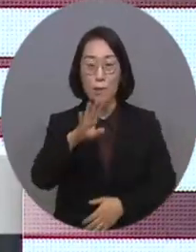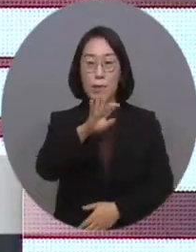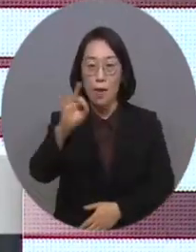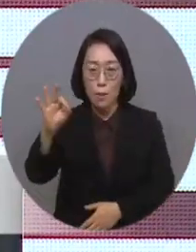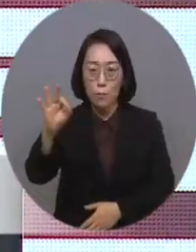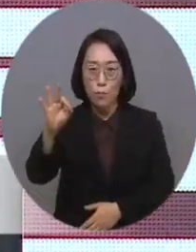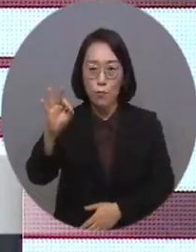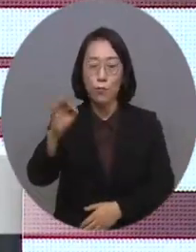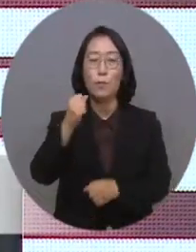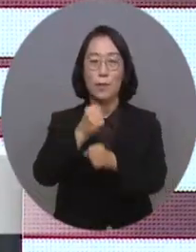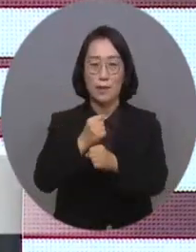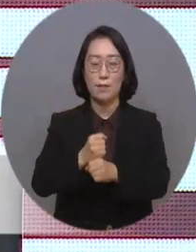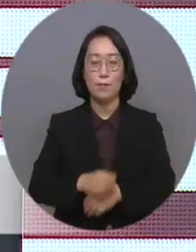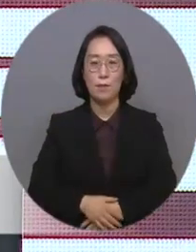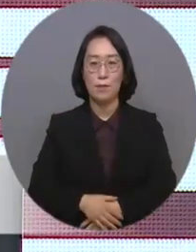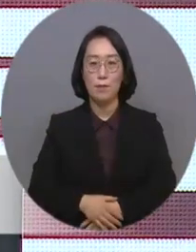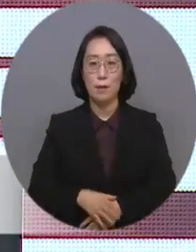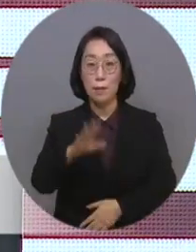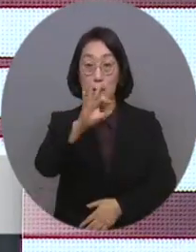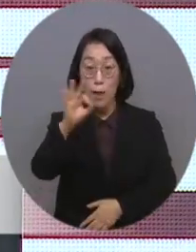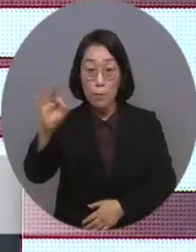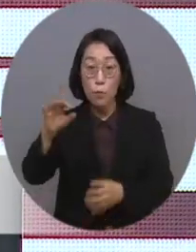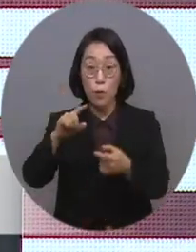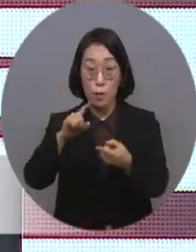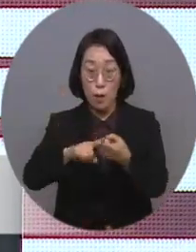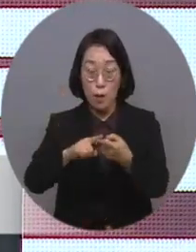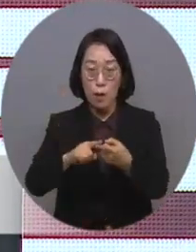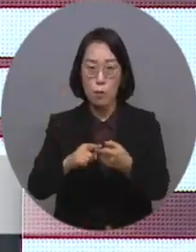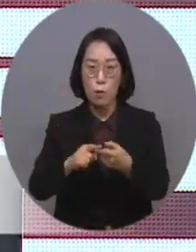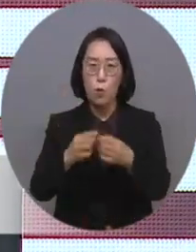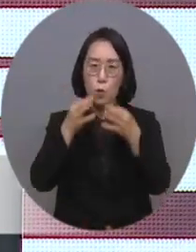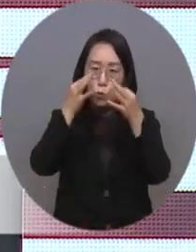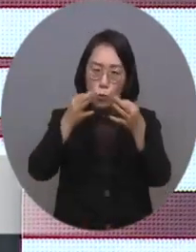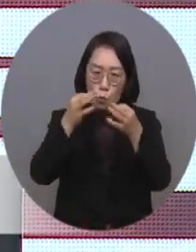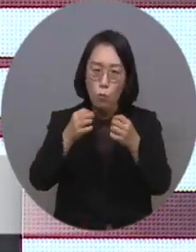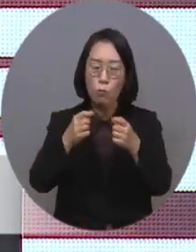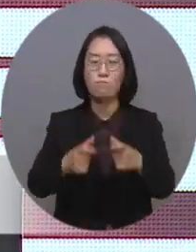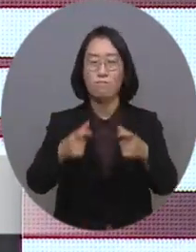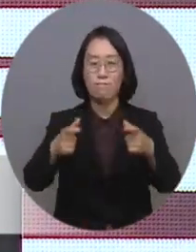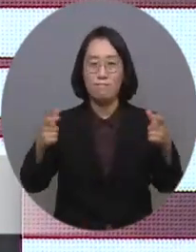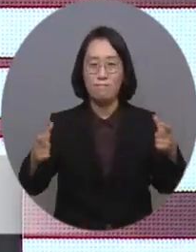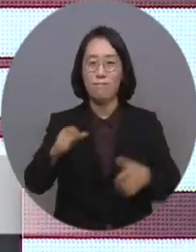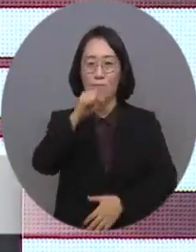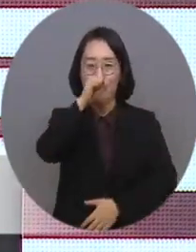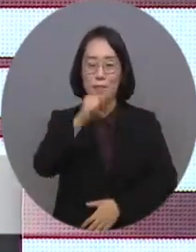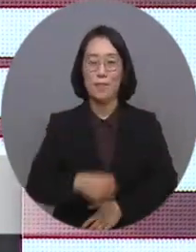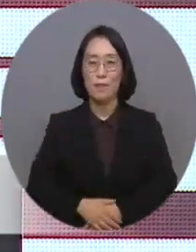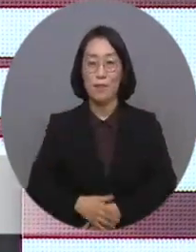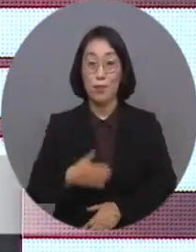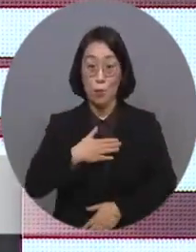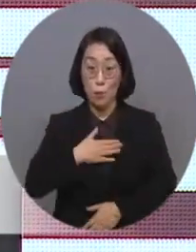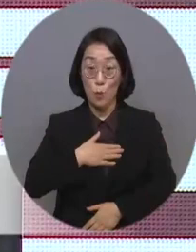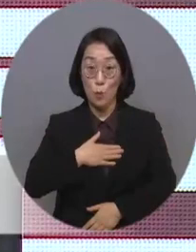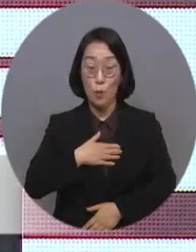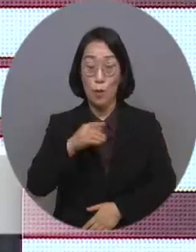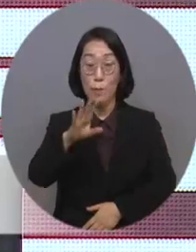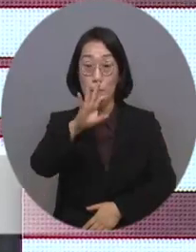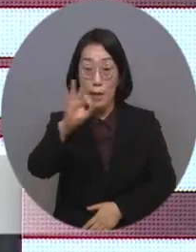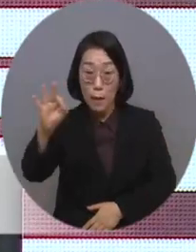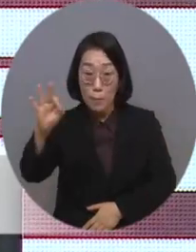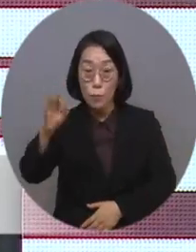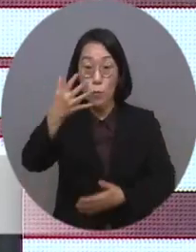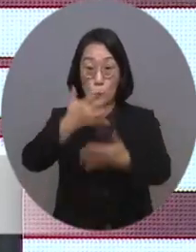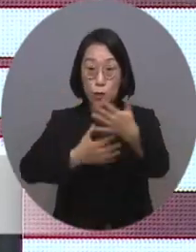콘텐츠로도 제작이 되었습니다. 배리어프리에 대한 시도들이 많이 많이 늘어났으면 좋겠습니다. 저도 이 배리어프리